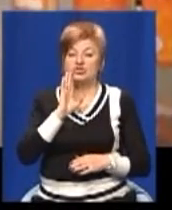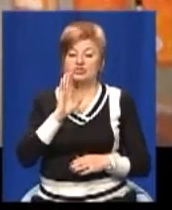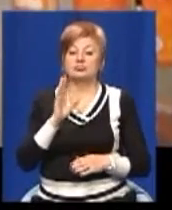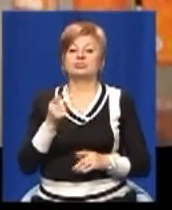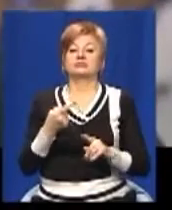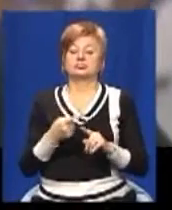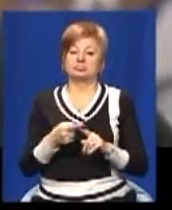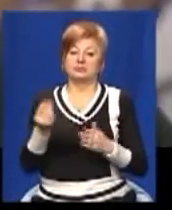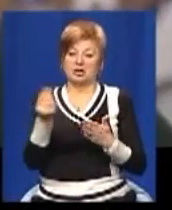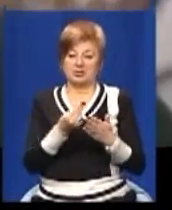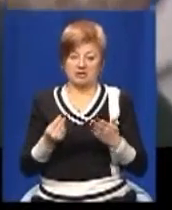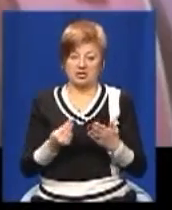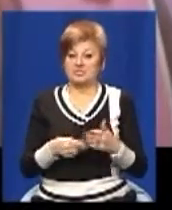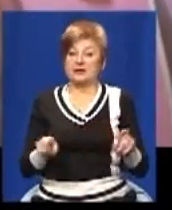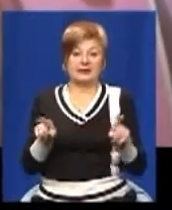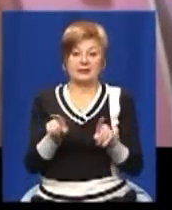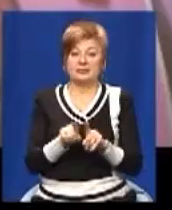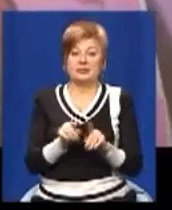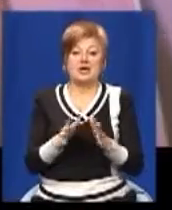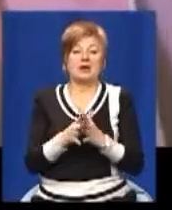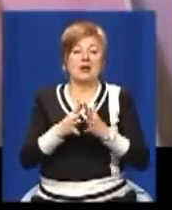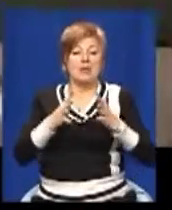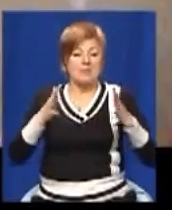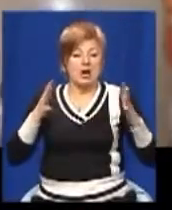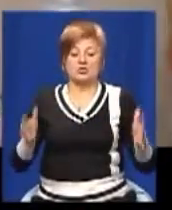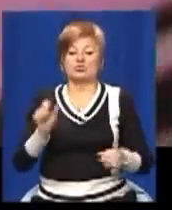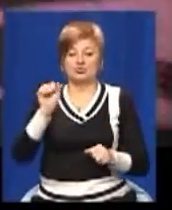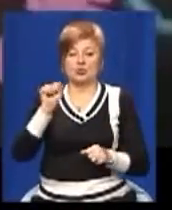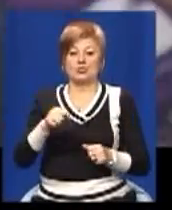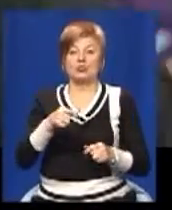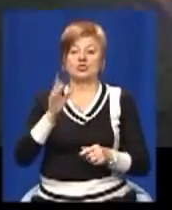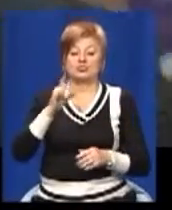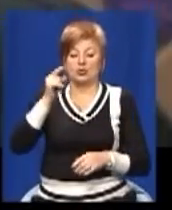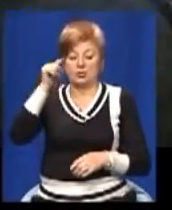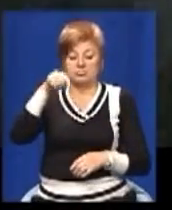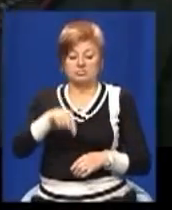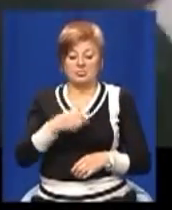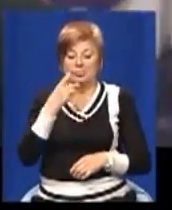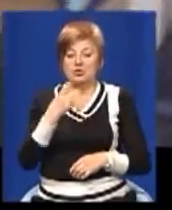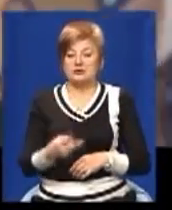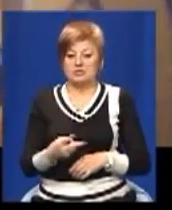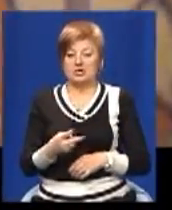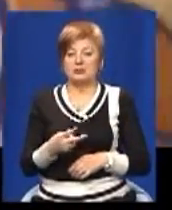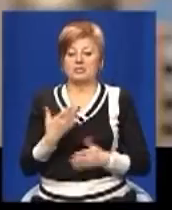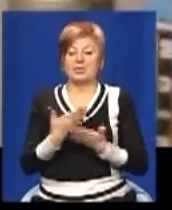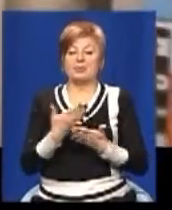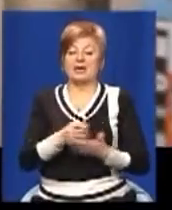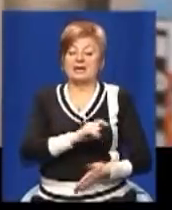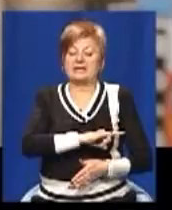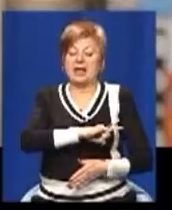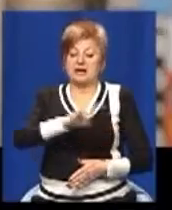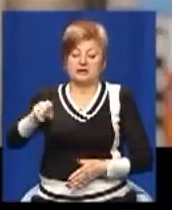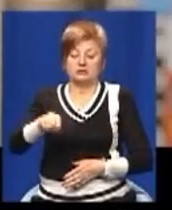містечку Клепе. Малюнок настільки великий, що його можна побачити тільки з висоти, наприклад, пролітаючи над ним на літаку.